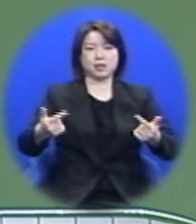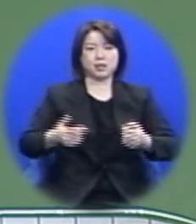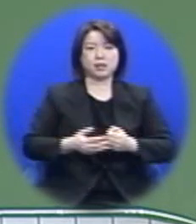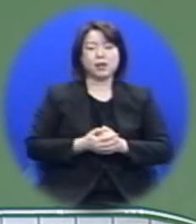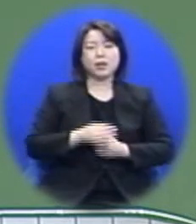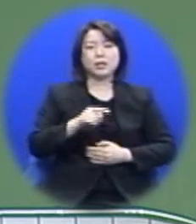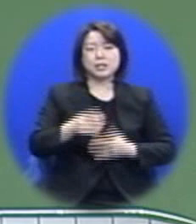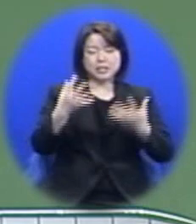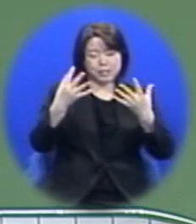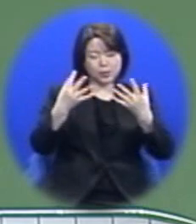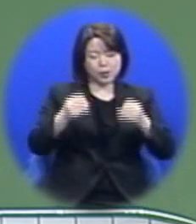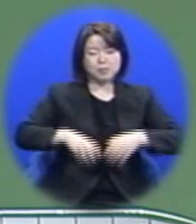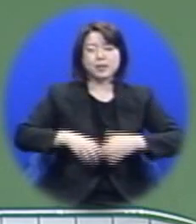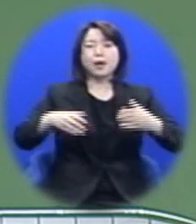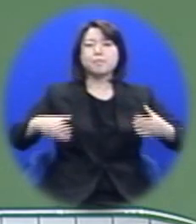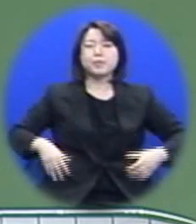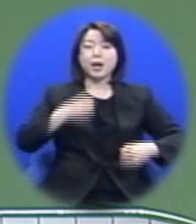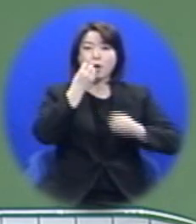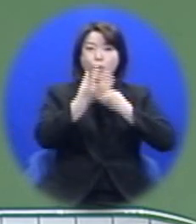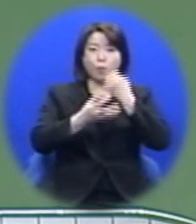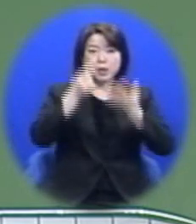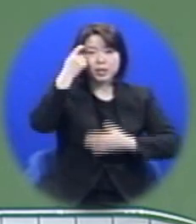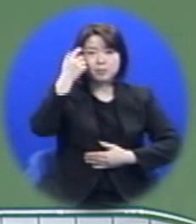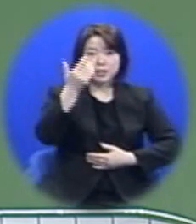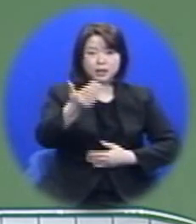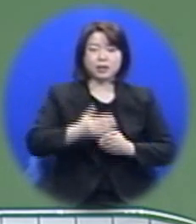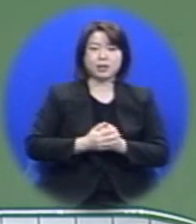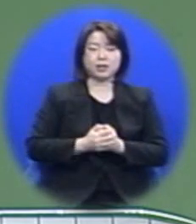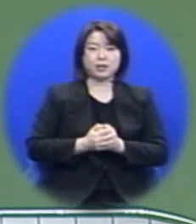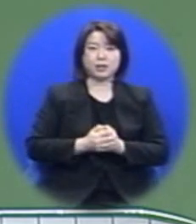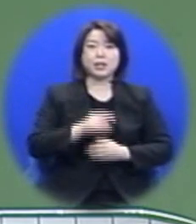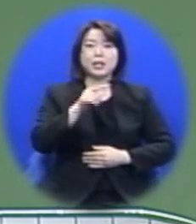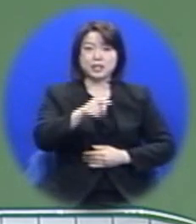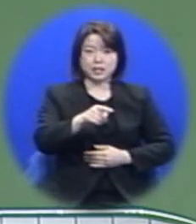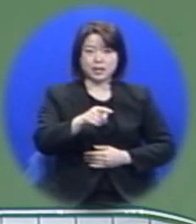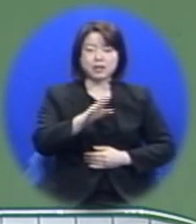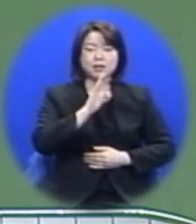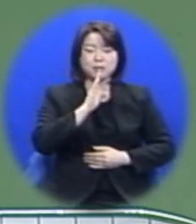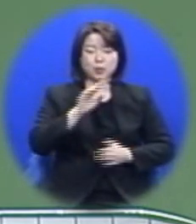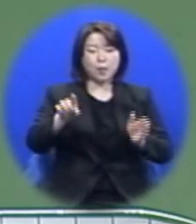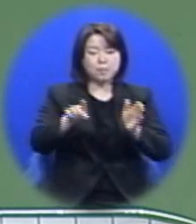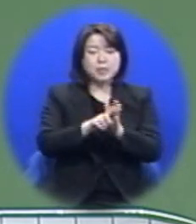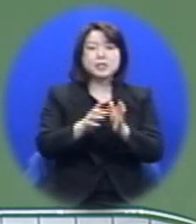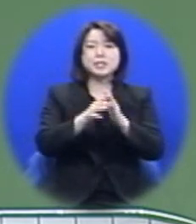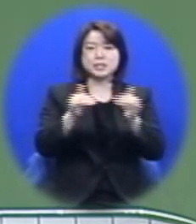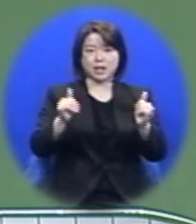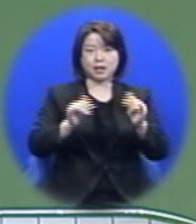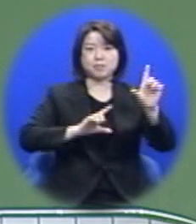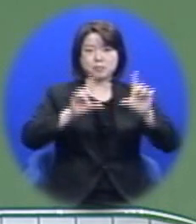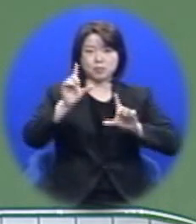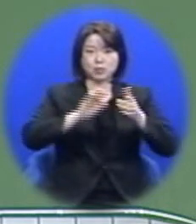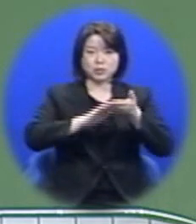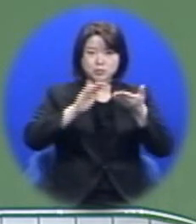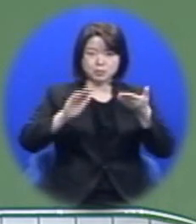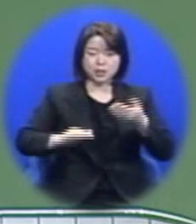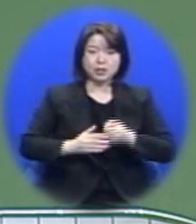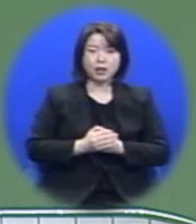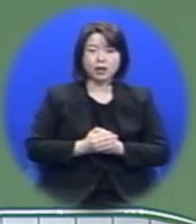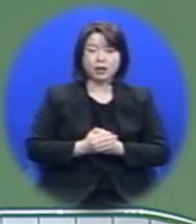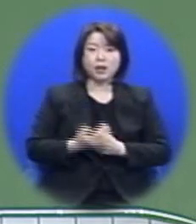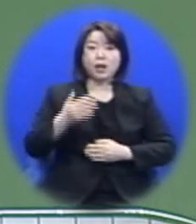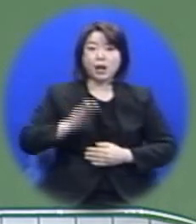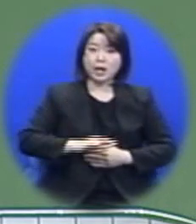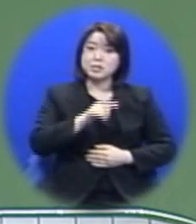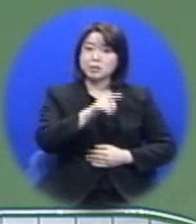이게 얼마나 담대한 고백입니까? 이것이 바로 믿는 사람인 것입니다. 그러나 이